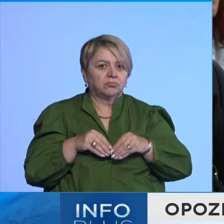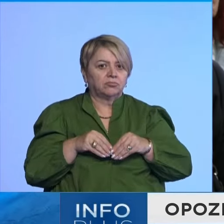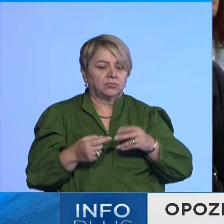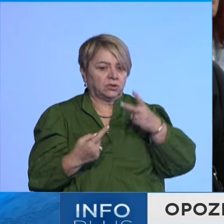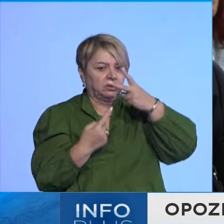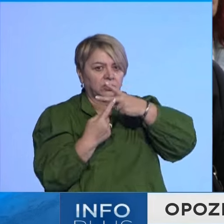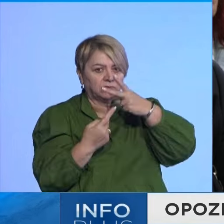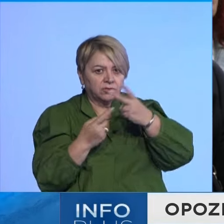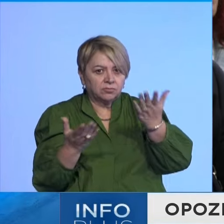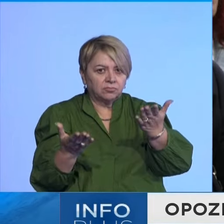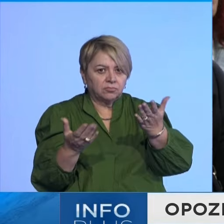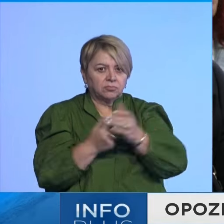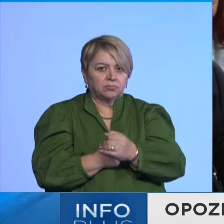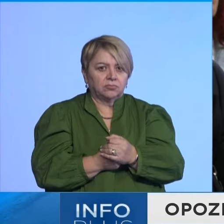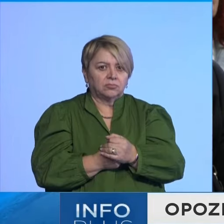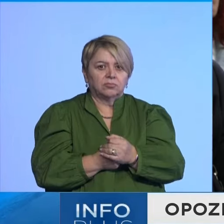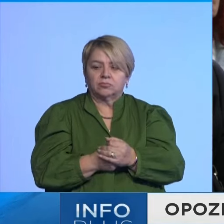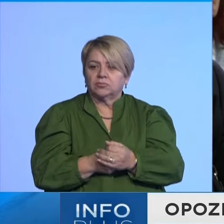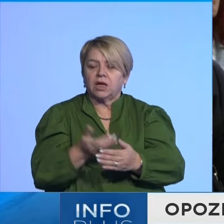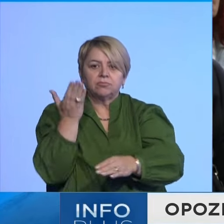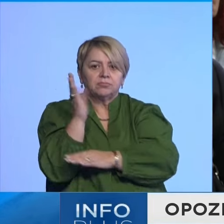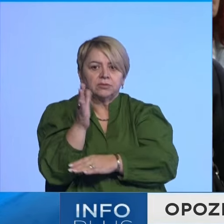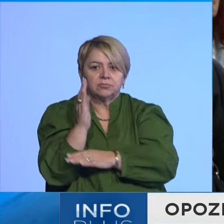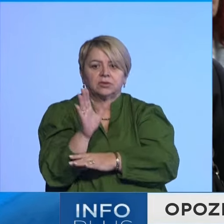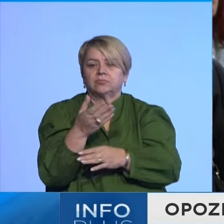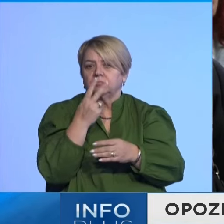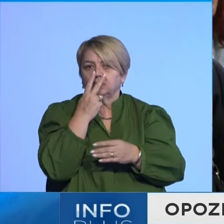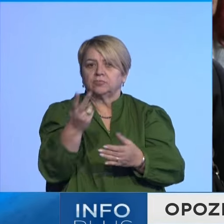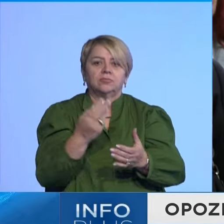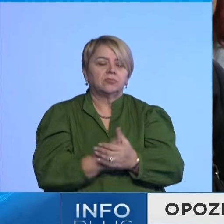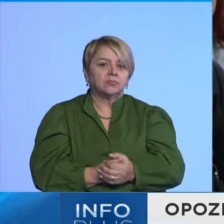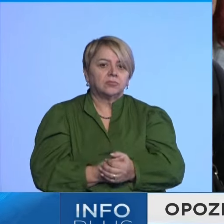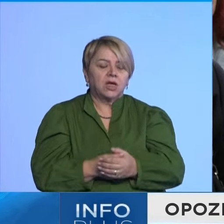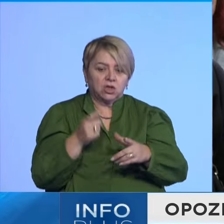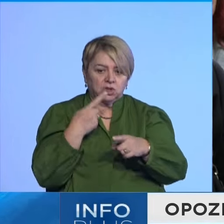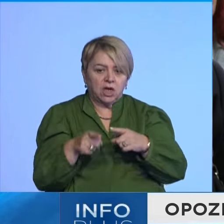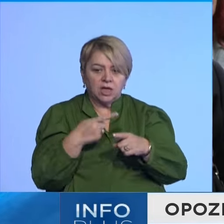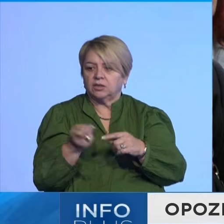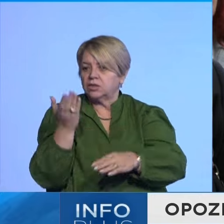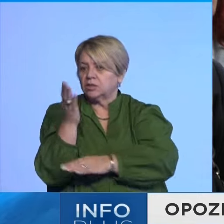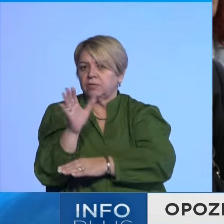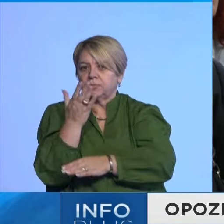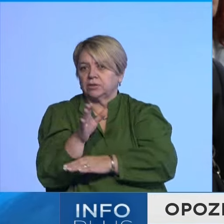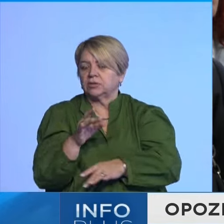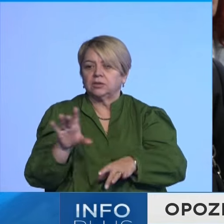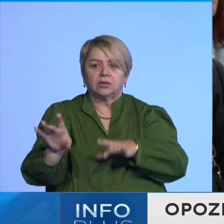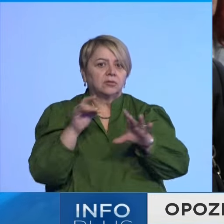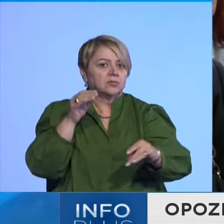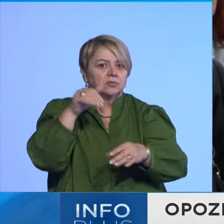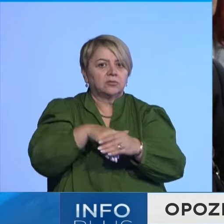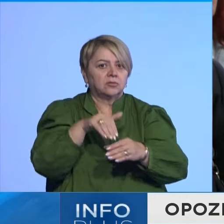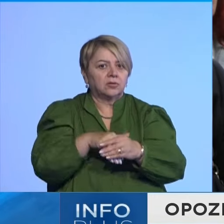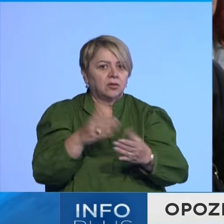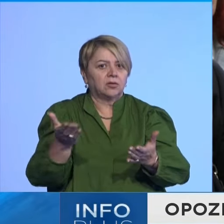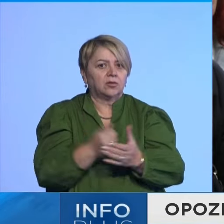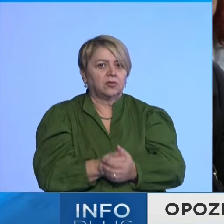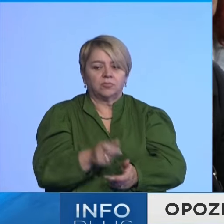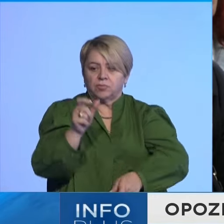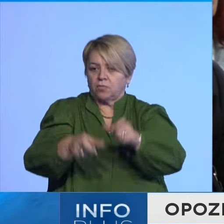transmetoj mesazhet e përfaqësuesve të popullit. Për shkak se deputetët janë të zgjedhurit e popullit dhe